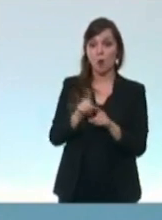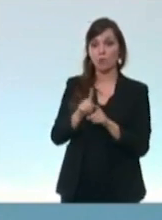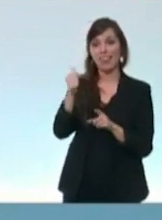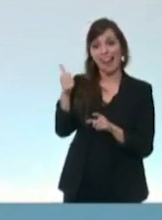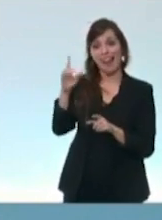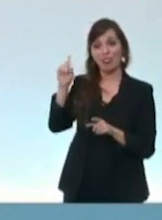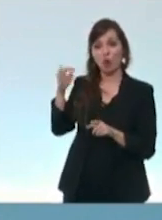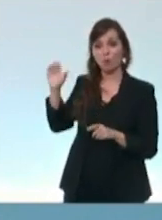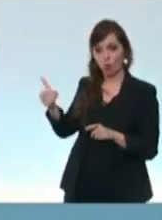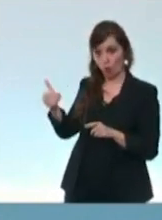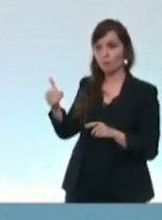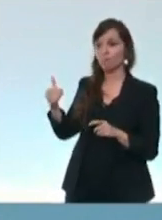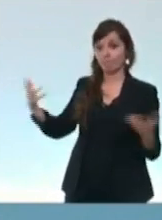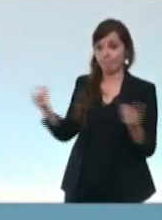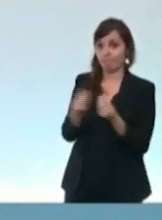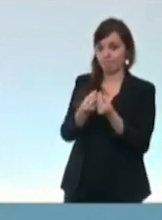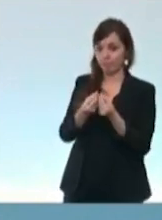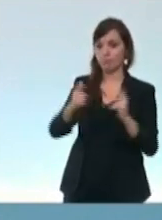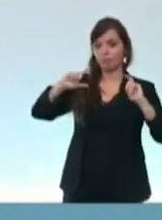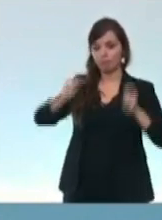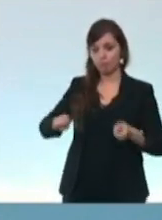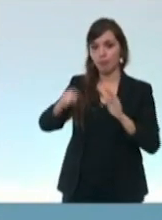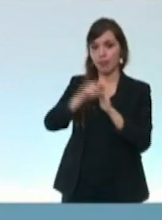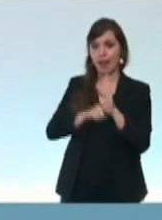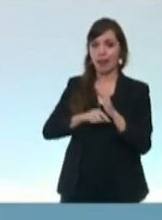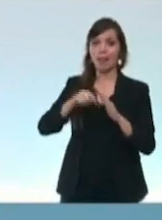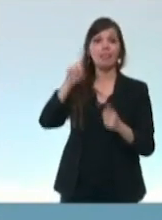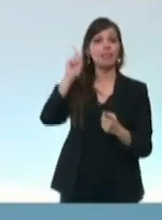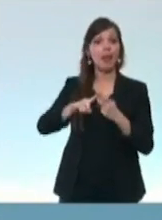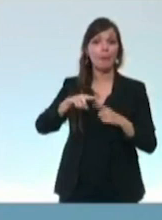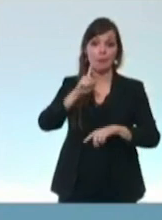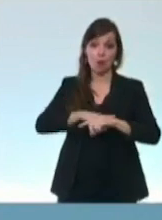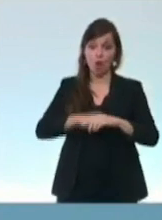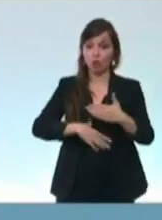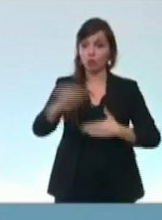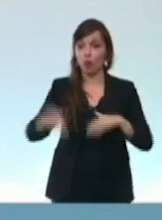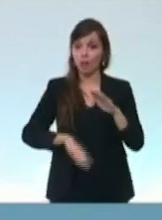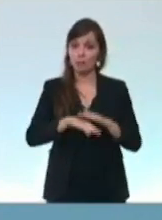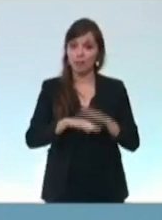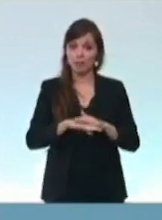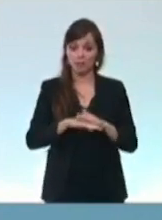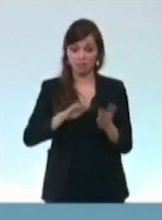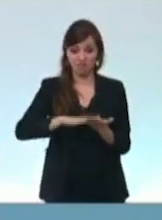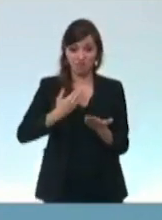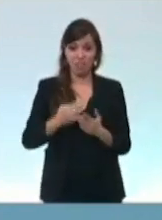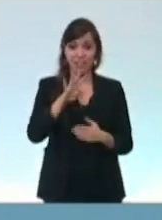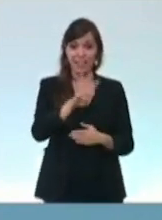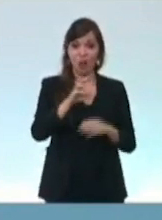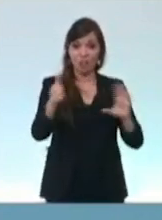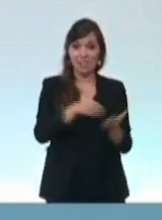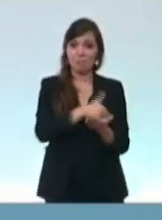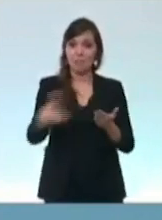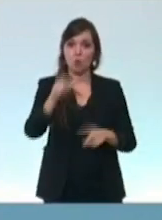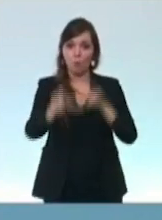qui seront soumis à la règle du couvre feu soit 46 millions de nos concitoyens